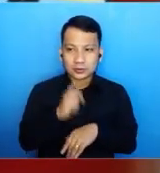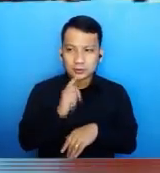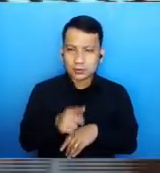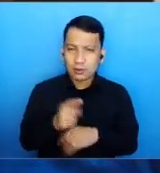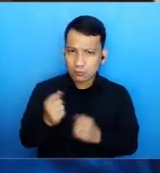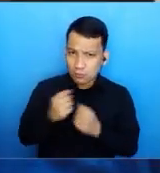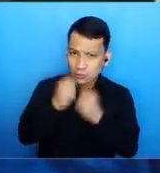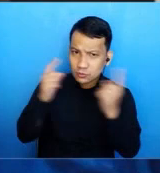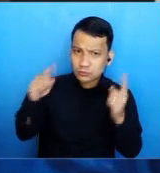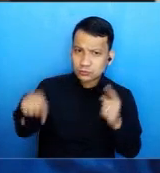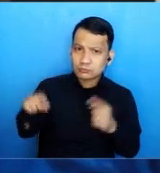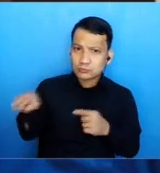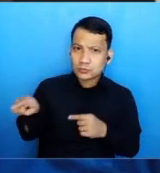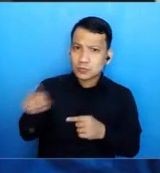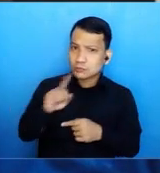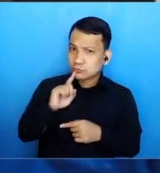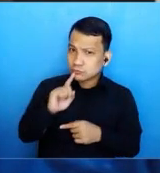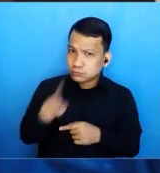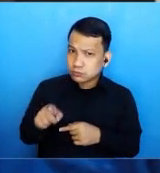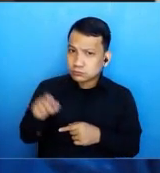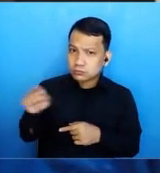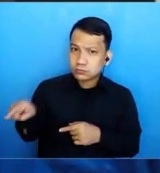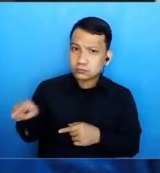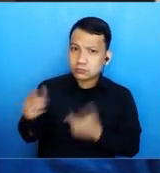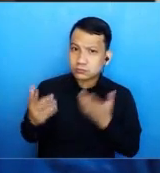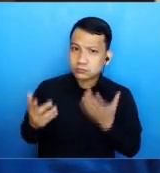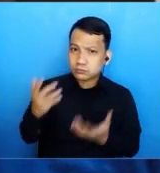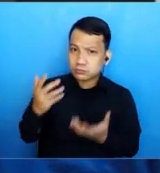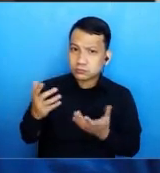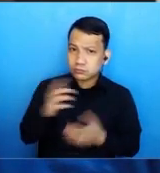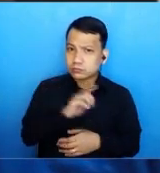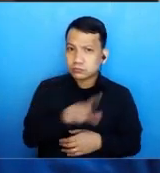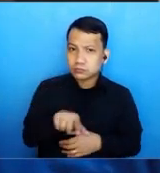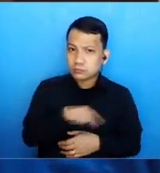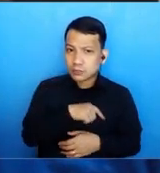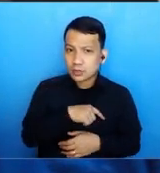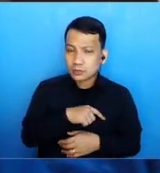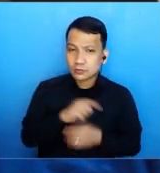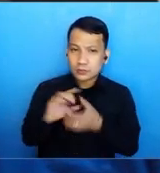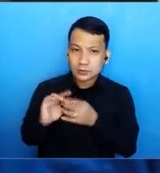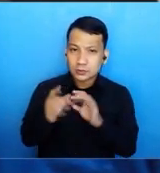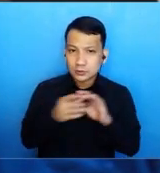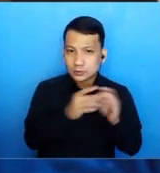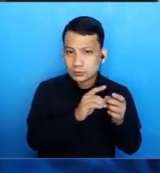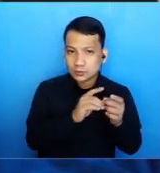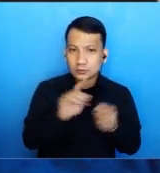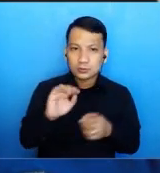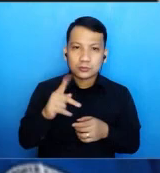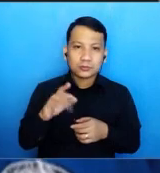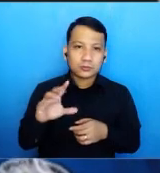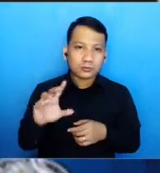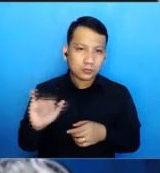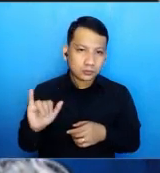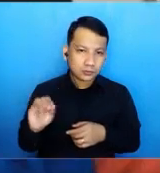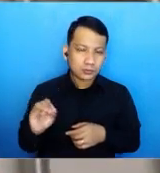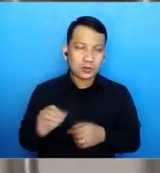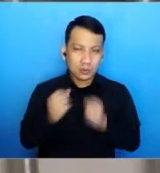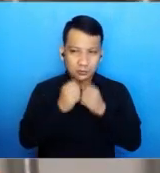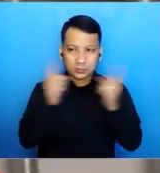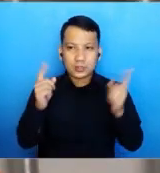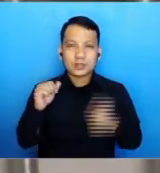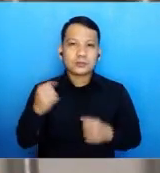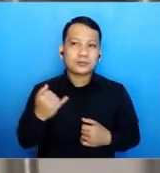ka ba? Nagulat ka ba na parang nag-qualify ka for Tokyo Paralympics? Opo.